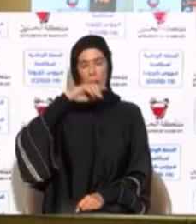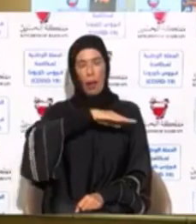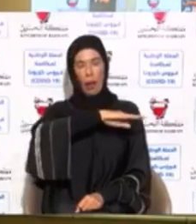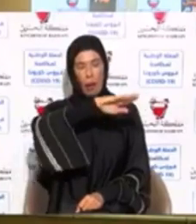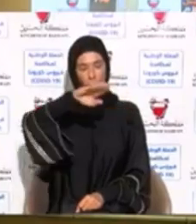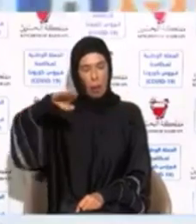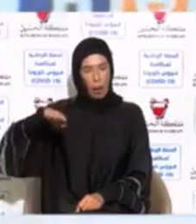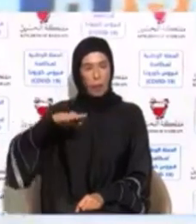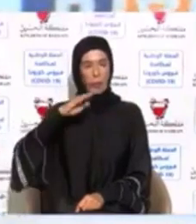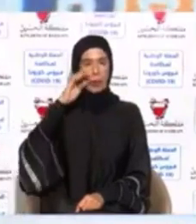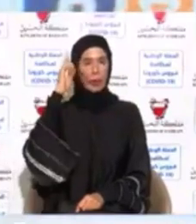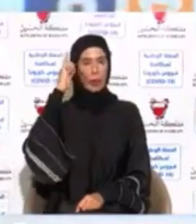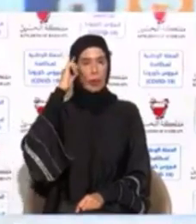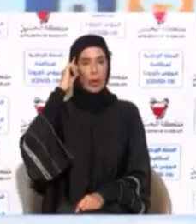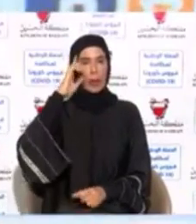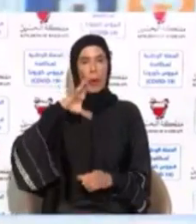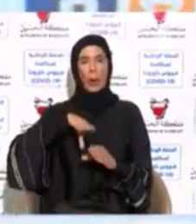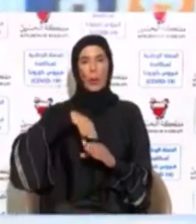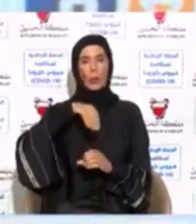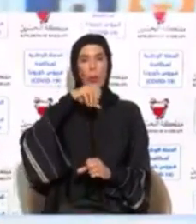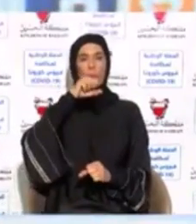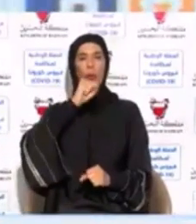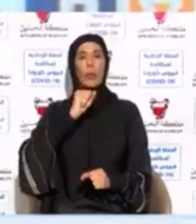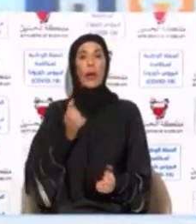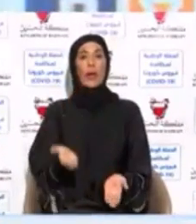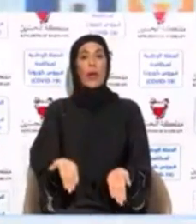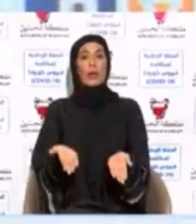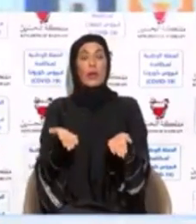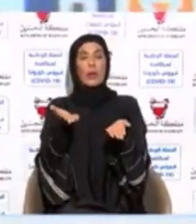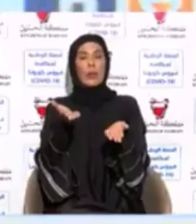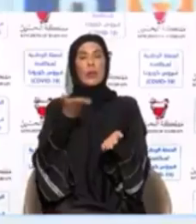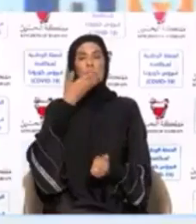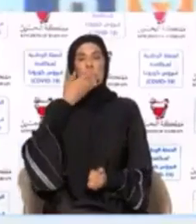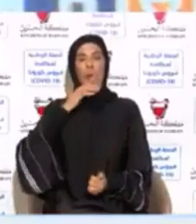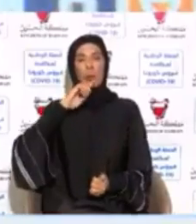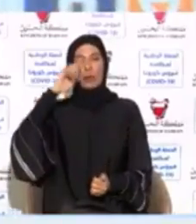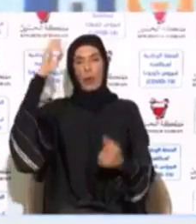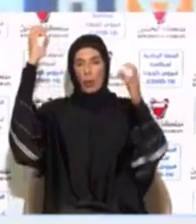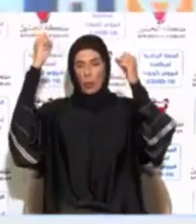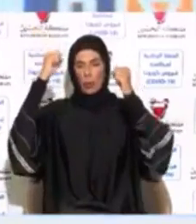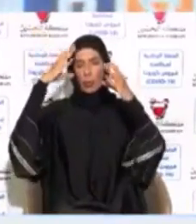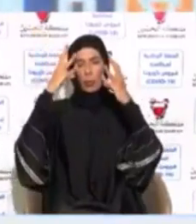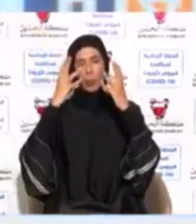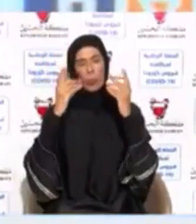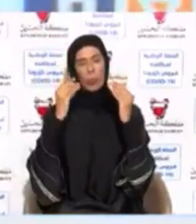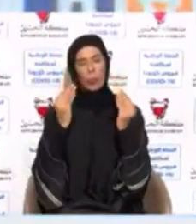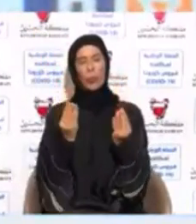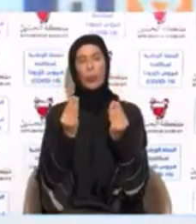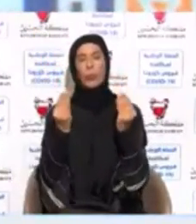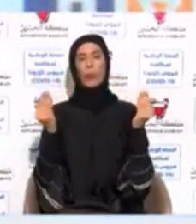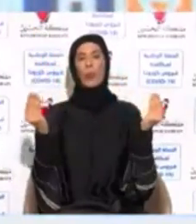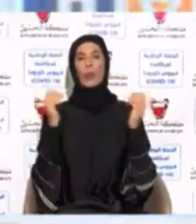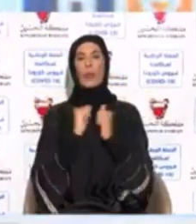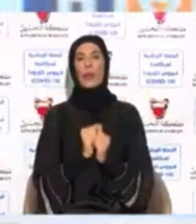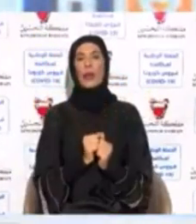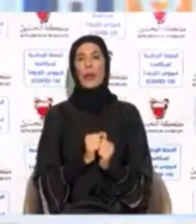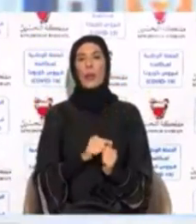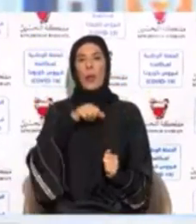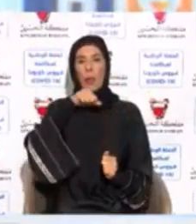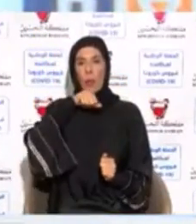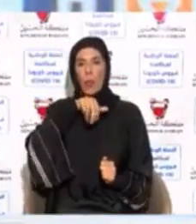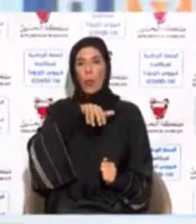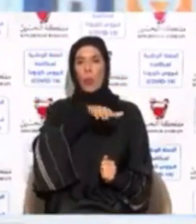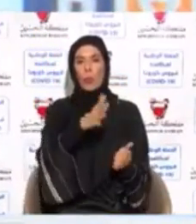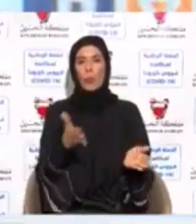علما وقهر كل مخلوق عزة وحكمة، أحمده على نعمه التي لا تعد ولا تحصى، وأصلي وأسلم